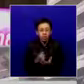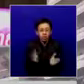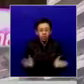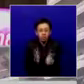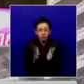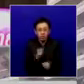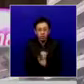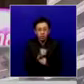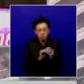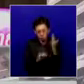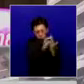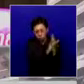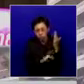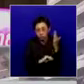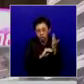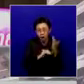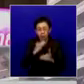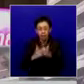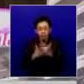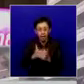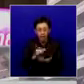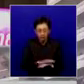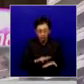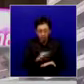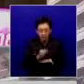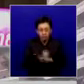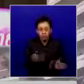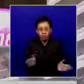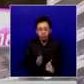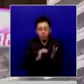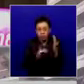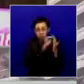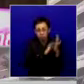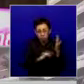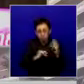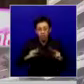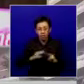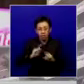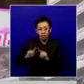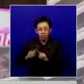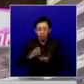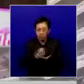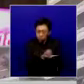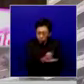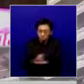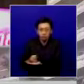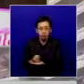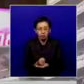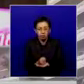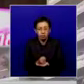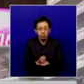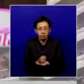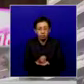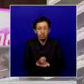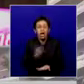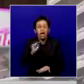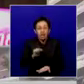รในท้องถิ่นดึงมหาวิทยาลัยเข้าไปในท้องถิ่นทุกกระทรวงเข้าไปช่วยกันนี่คือที่มาที่